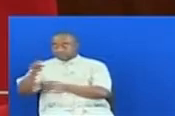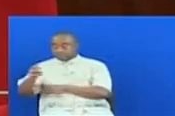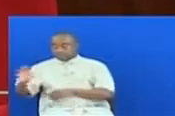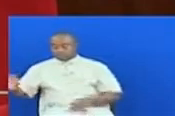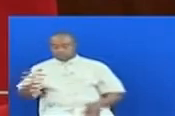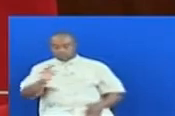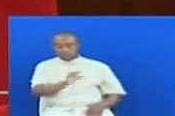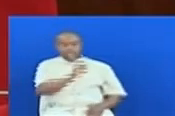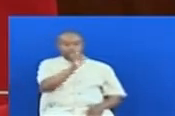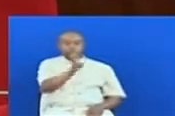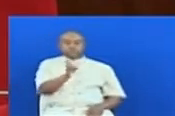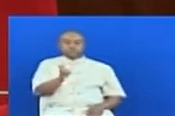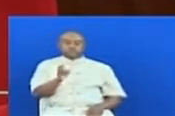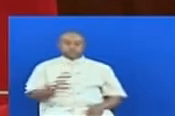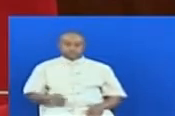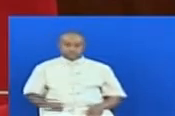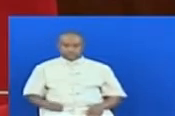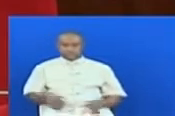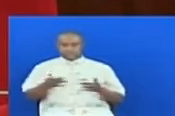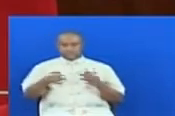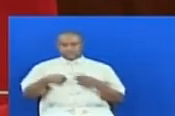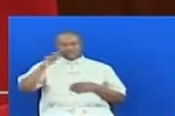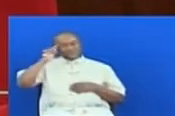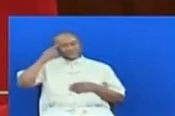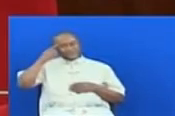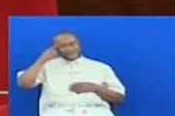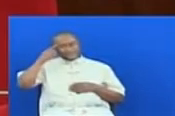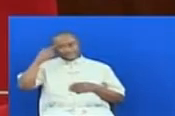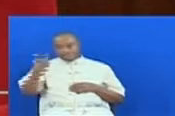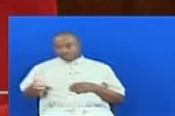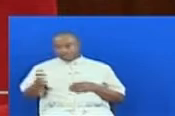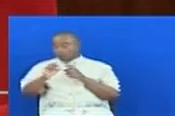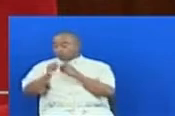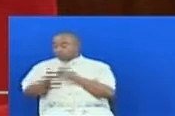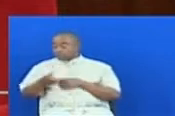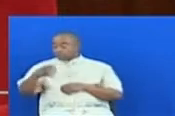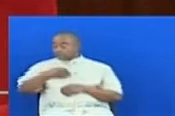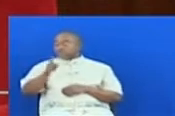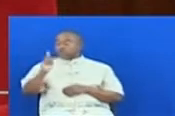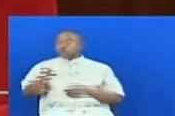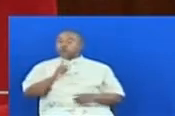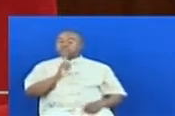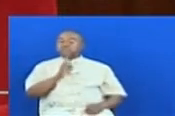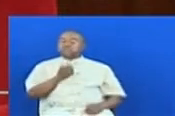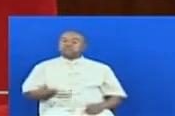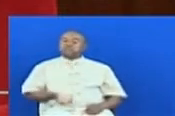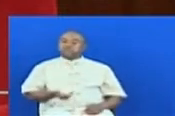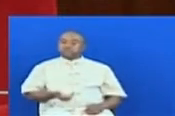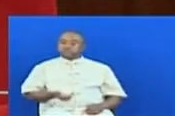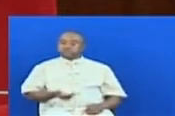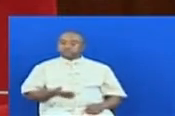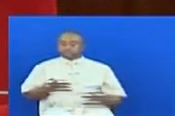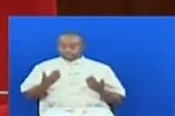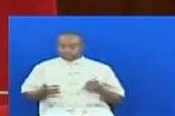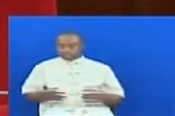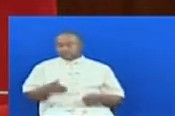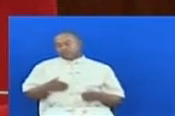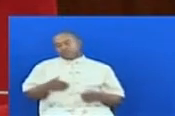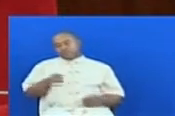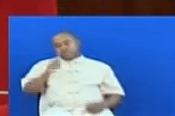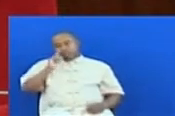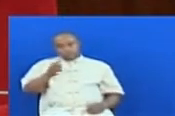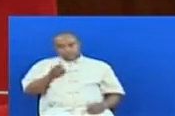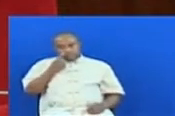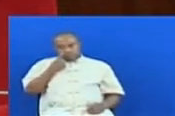kwenye halmashauri zetu. Kwa hiyo nilifikiri kwa vile mwakilishi wa Wizara TAMISEMI yuko hapa, mngejaribu kuangalia ile